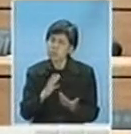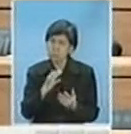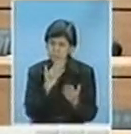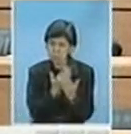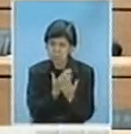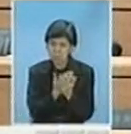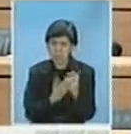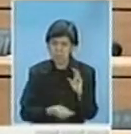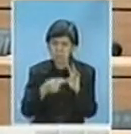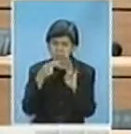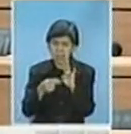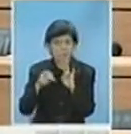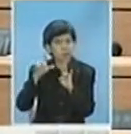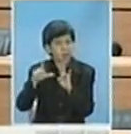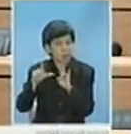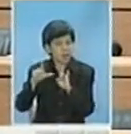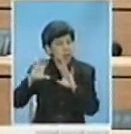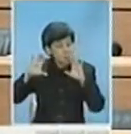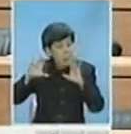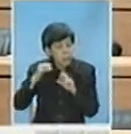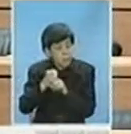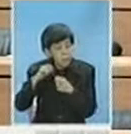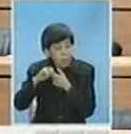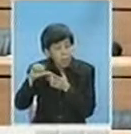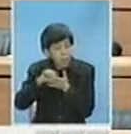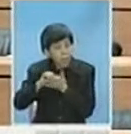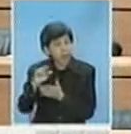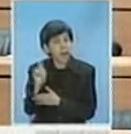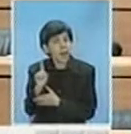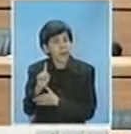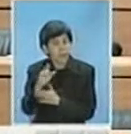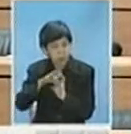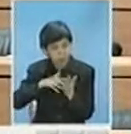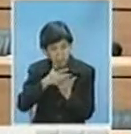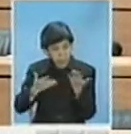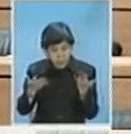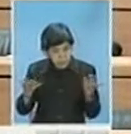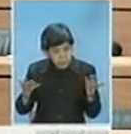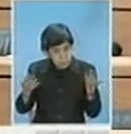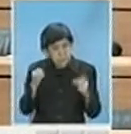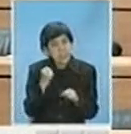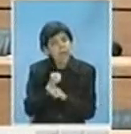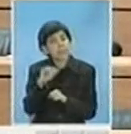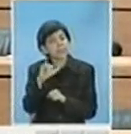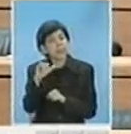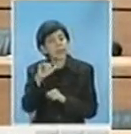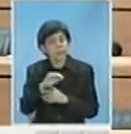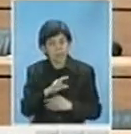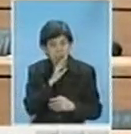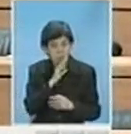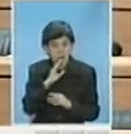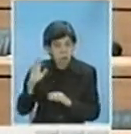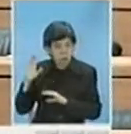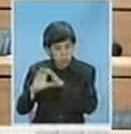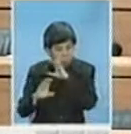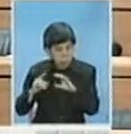งินอีก 70,000 ล้านบาทนั้นรัฐบาลจะเอาไปแก้ปัญหาอะไรแผนงานอะไรที่ชัดเจนที่สุดถ้าเราไม่ฟังนักลงทุนต่